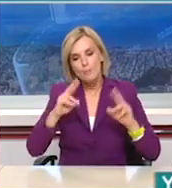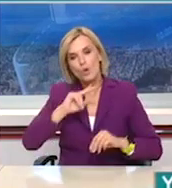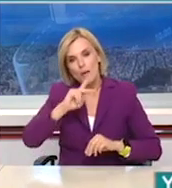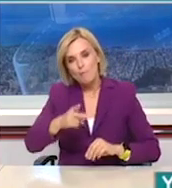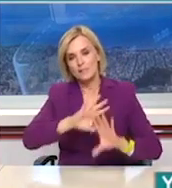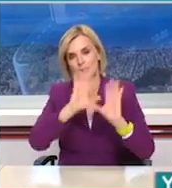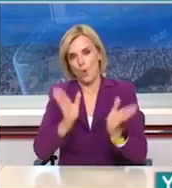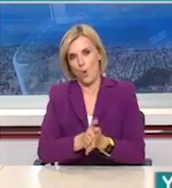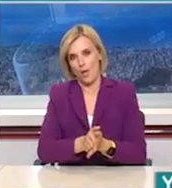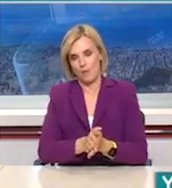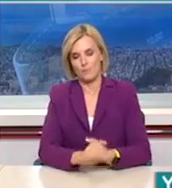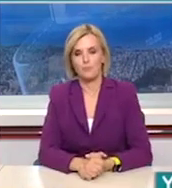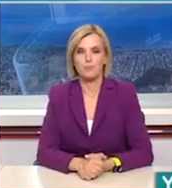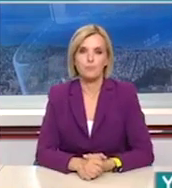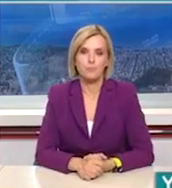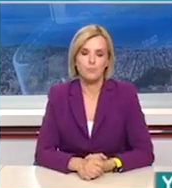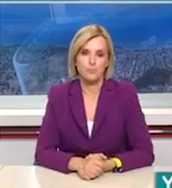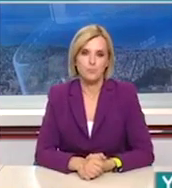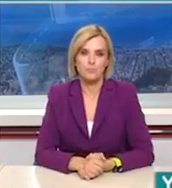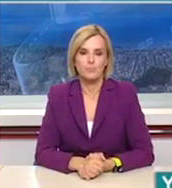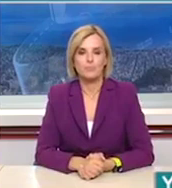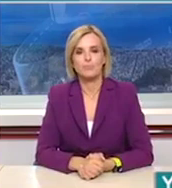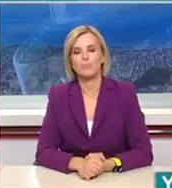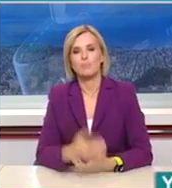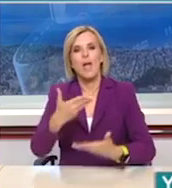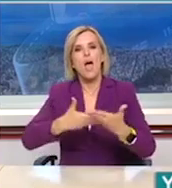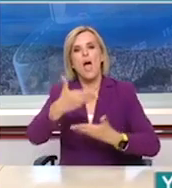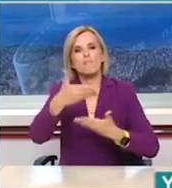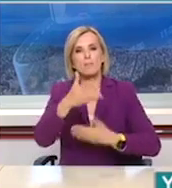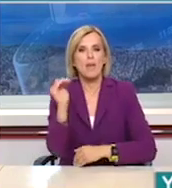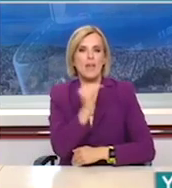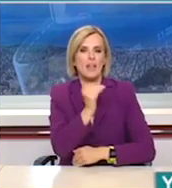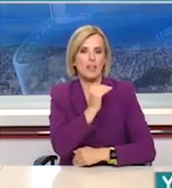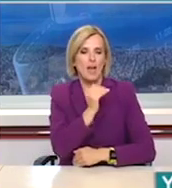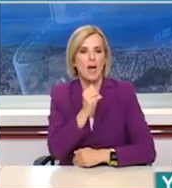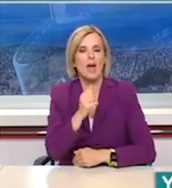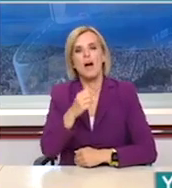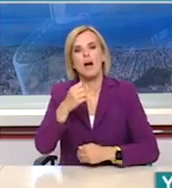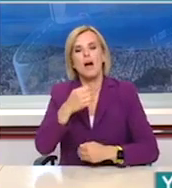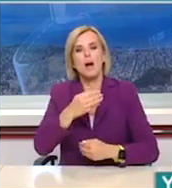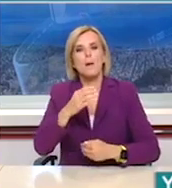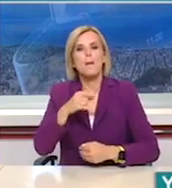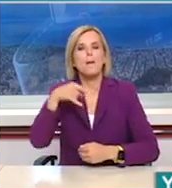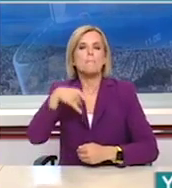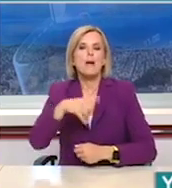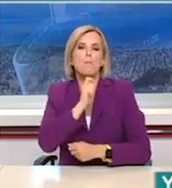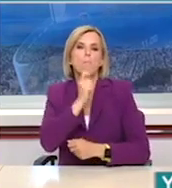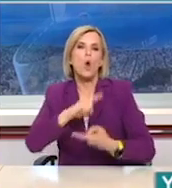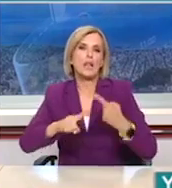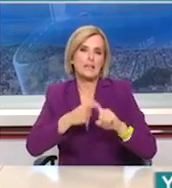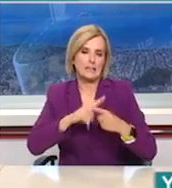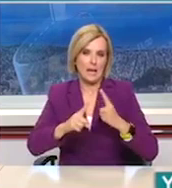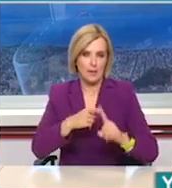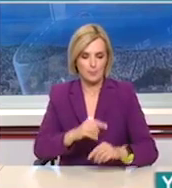όλα. Ο κ. Βενιζέλος από την εφημερίδα Παραπολιτικά και την Athens Voice. Κύριε καθηγητά, μπορούμε